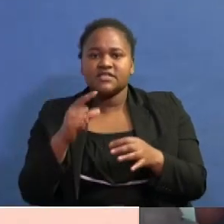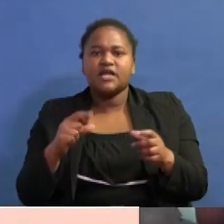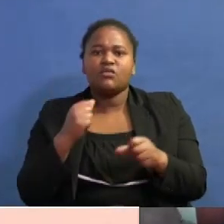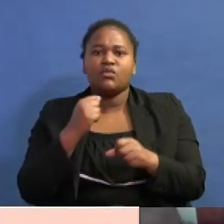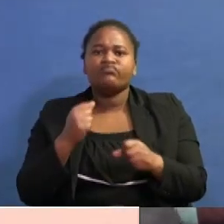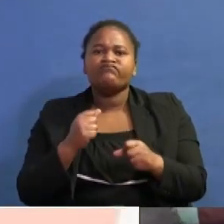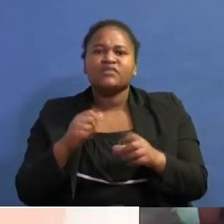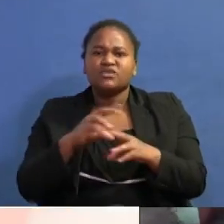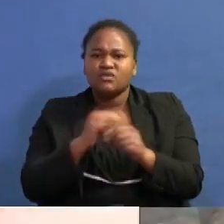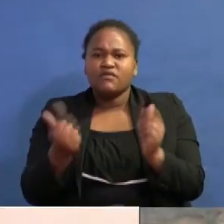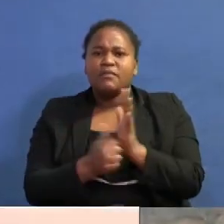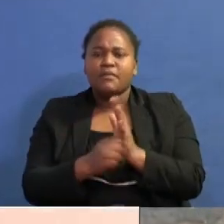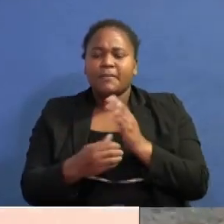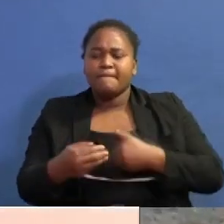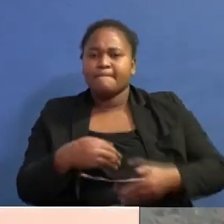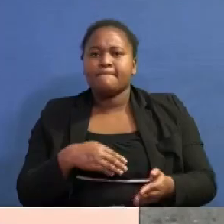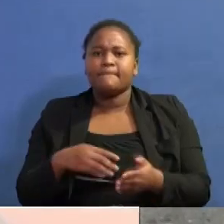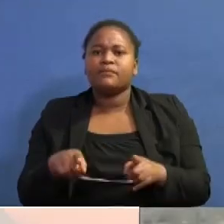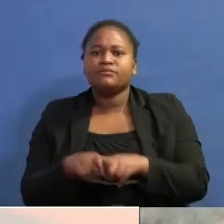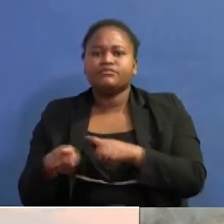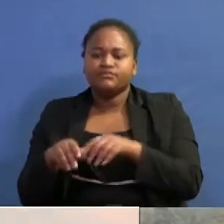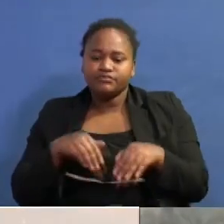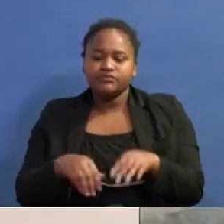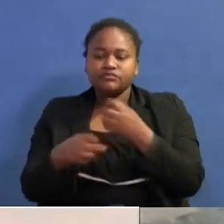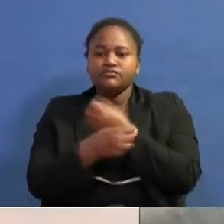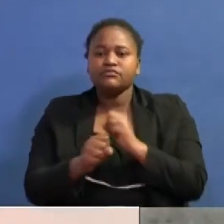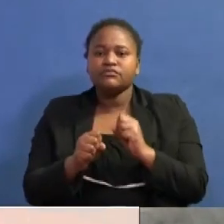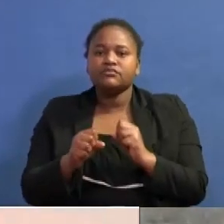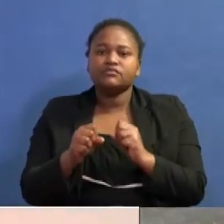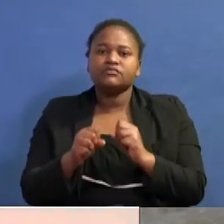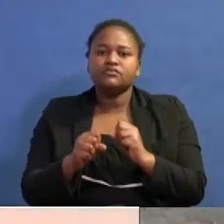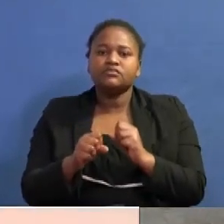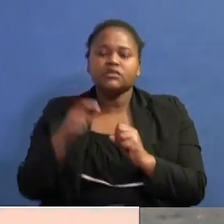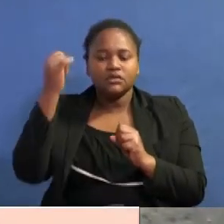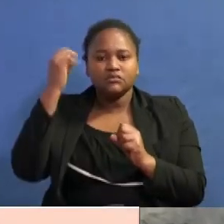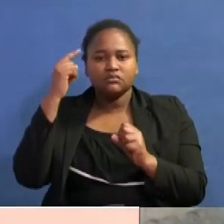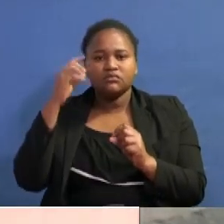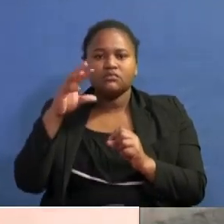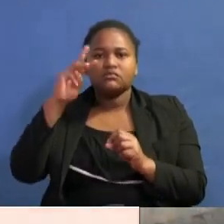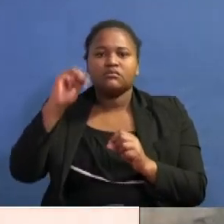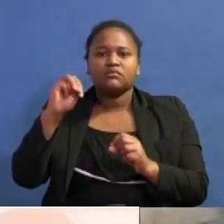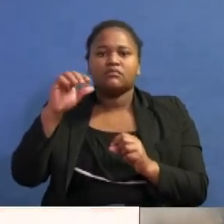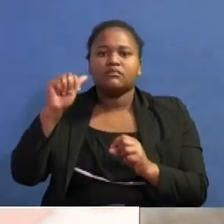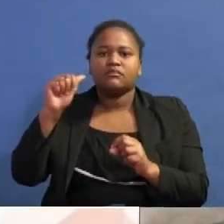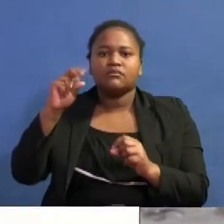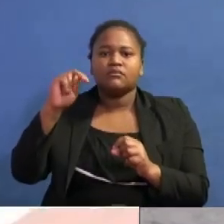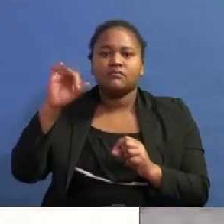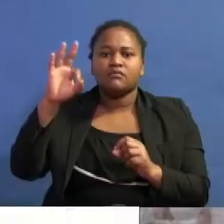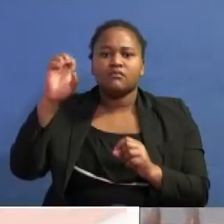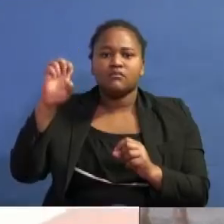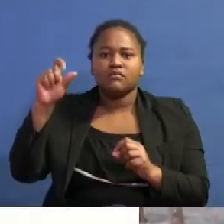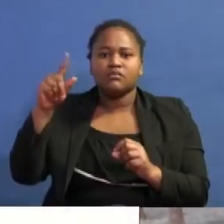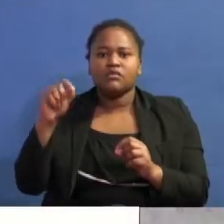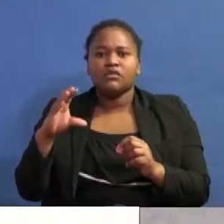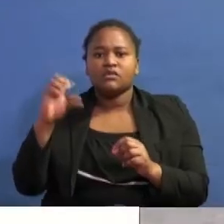na ufisadi serikalini. Kulingana na rais, manifesto ya Kenya Kwanza ni sawa na ilani ya Azimio, kwa hivyo mawaziri